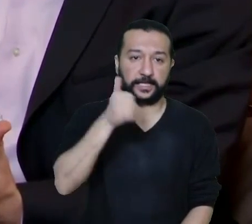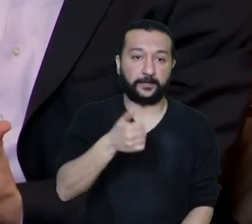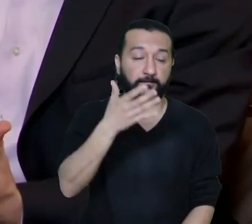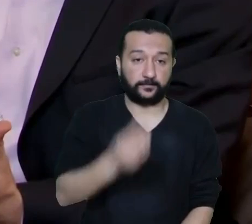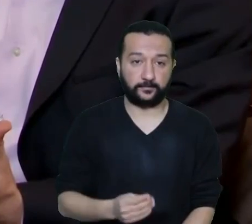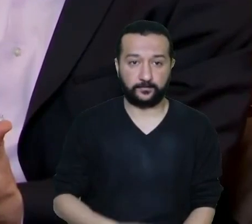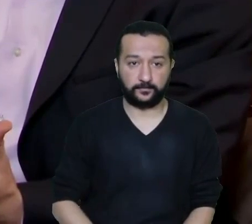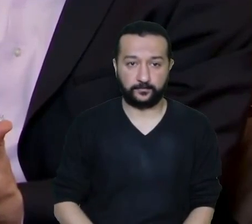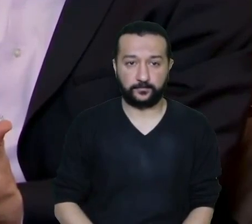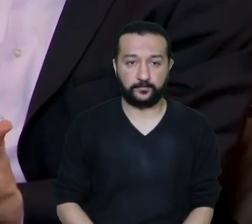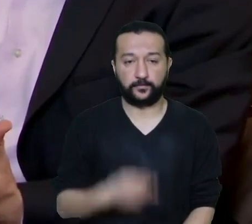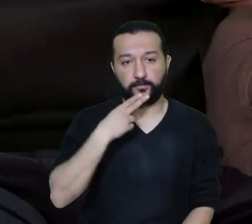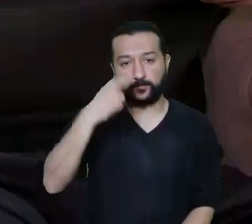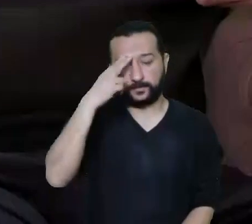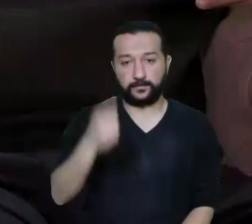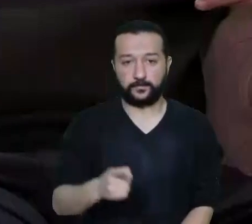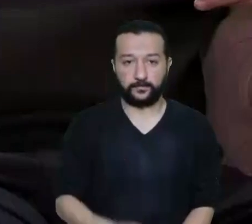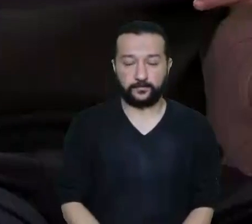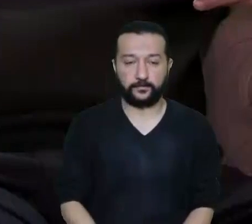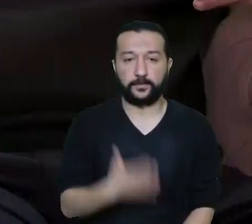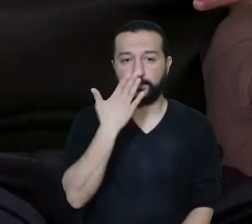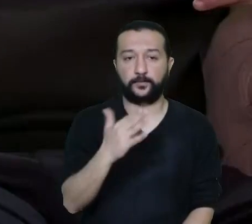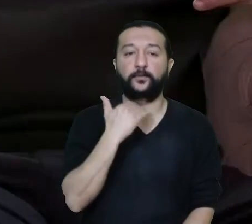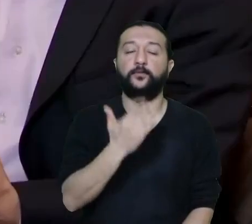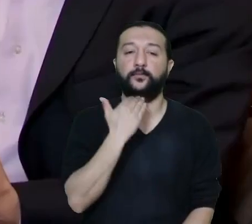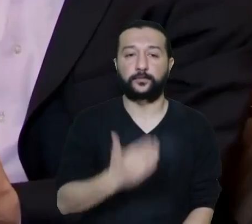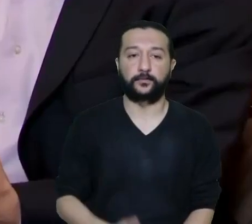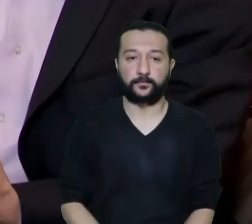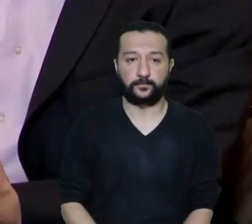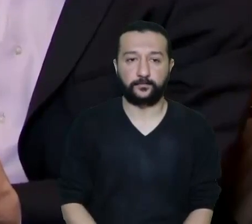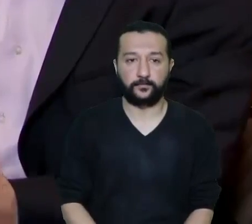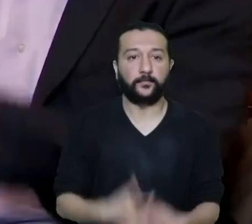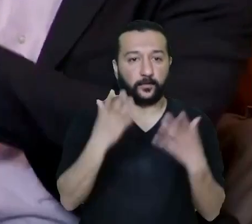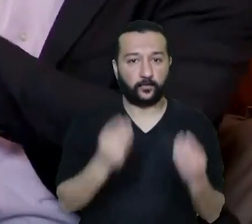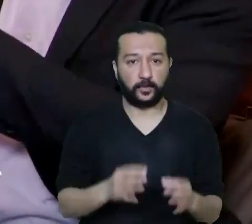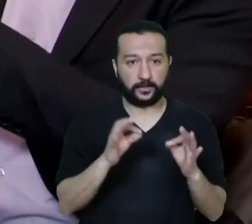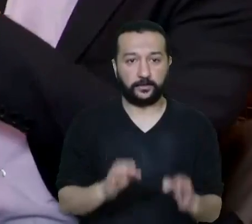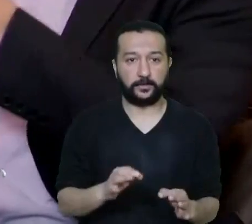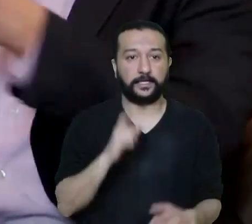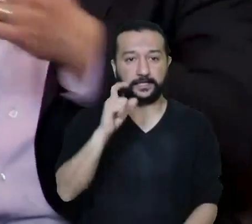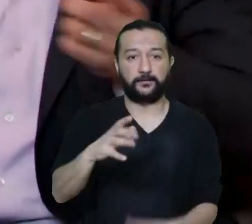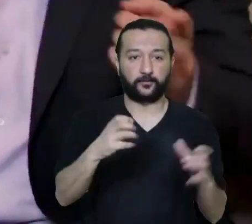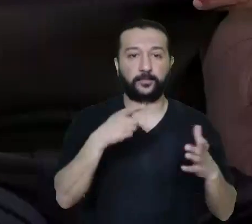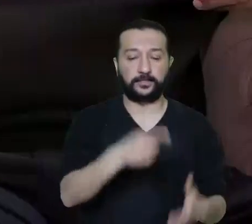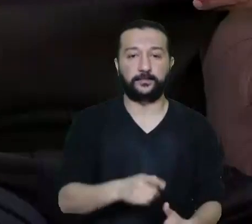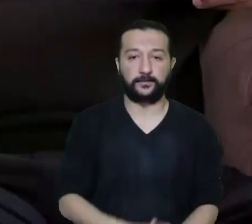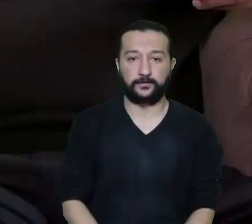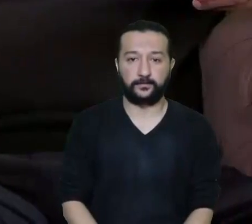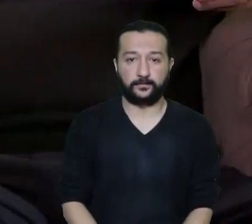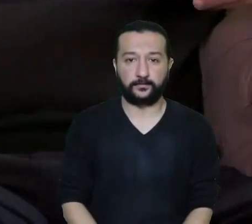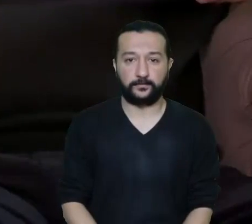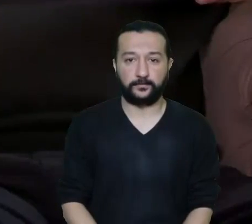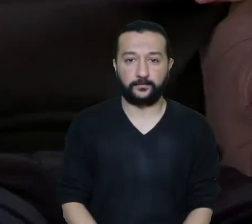yarın olsa cuma. Yok olmuyor. Oluyor. Cevap cumartesi.